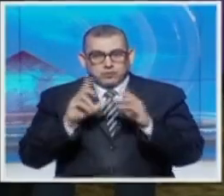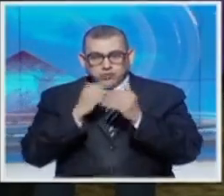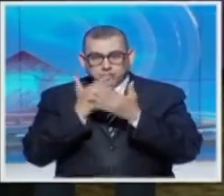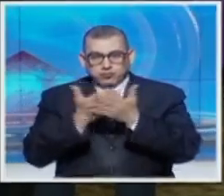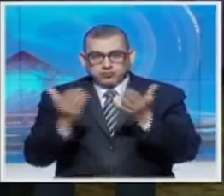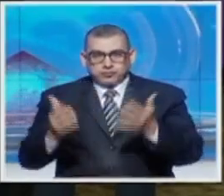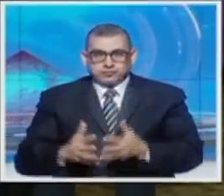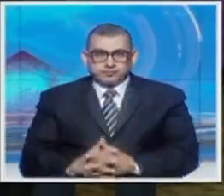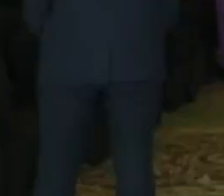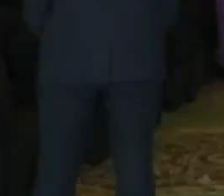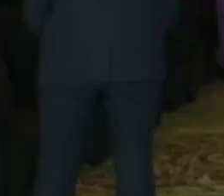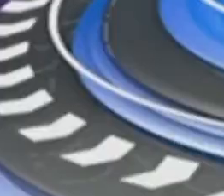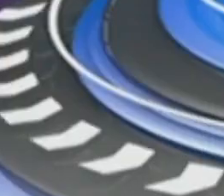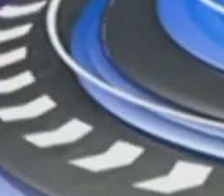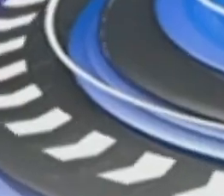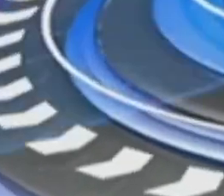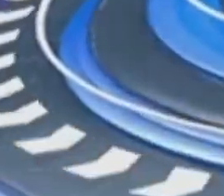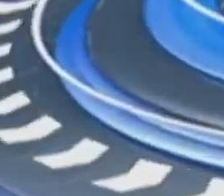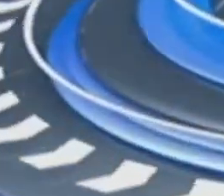حلمي، التلفزيون المصري.